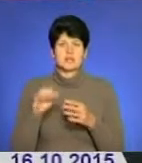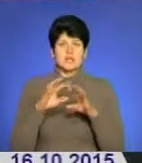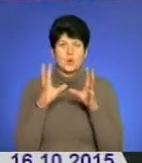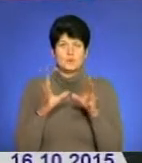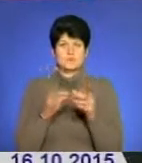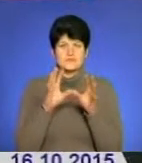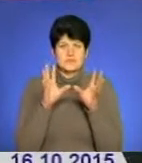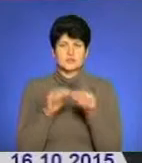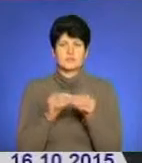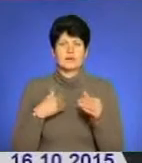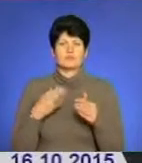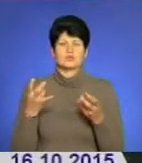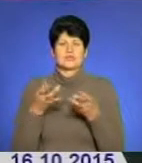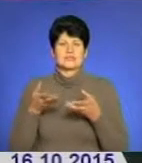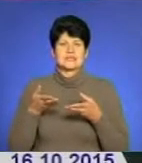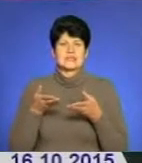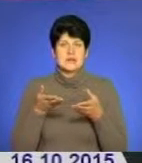Нам потрібна траса,